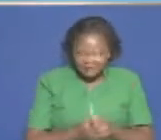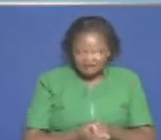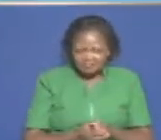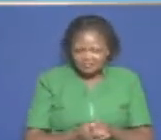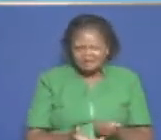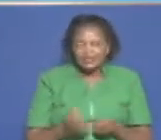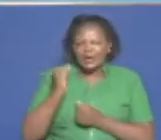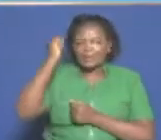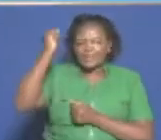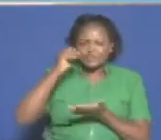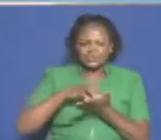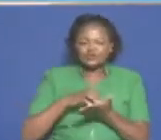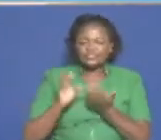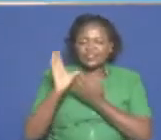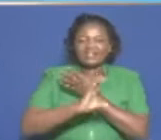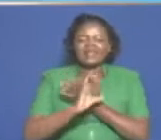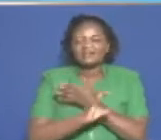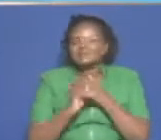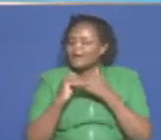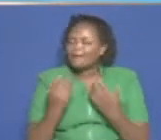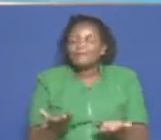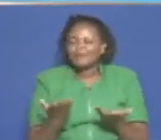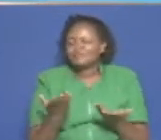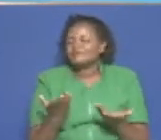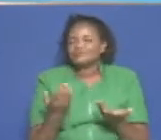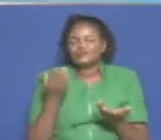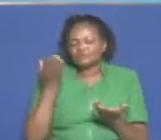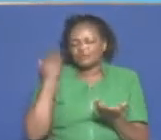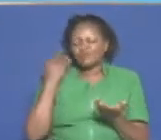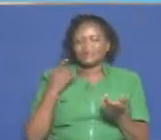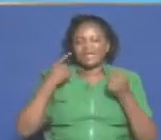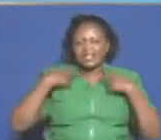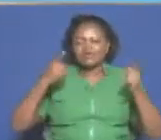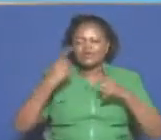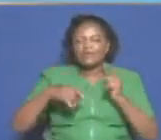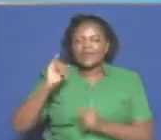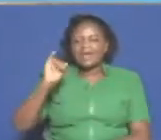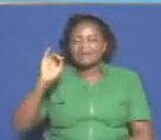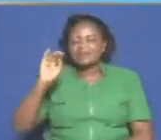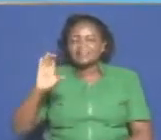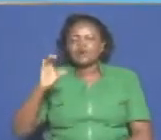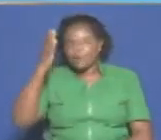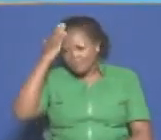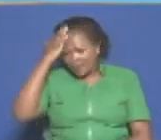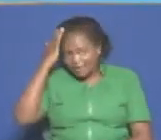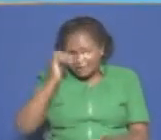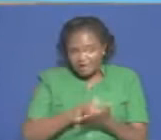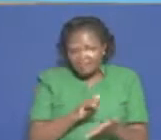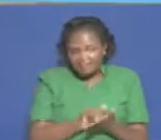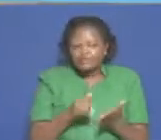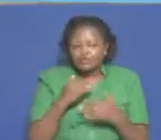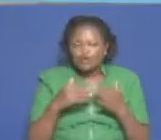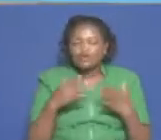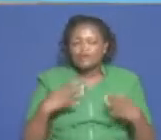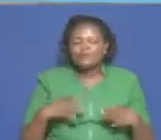ya kisiasa humu nchini, hususan baada ya lile tangazo la tume ya IEBC siku ya Jumatatu ya kwamba wale